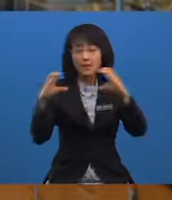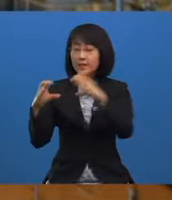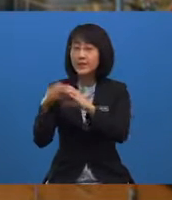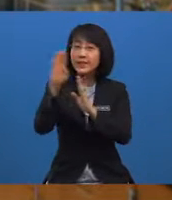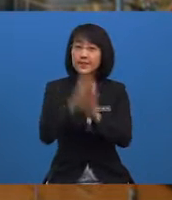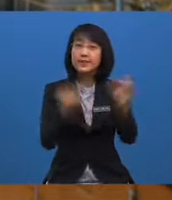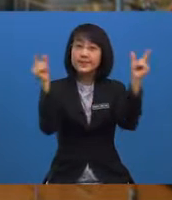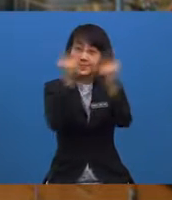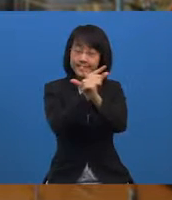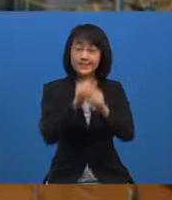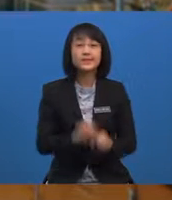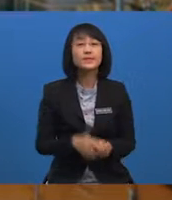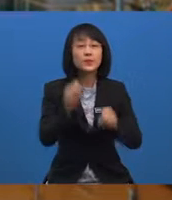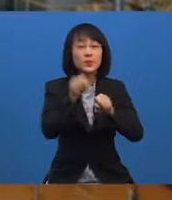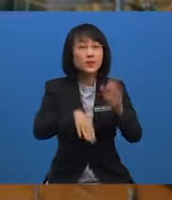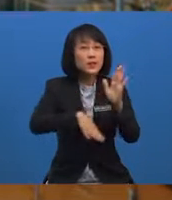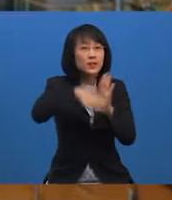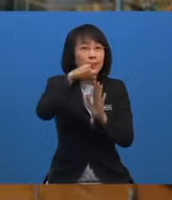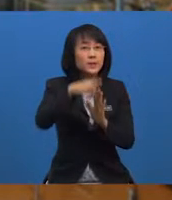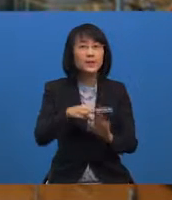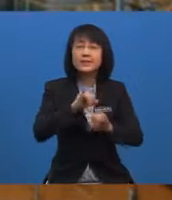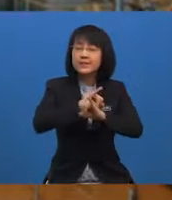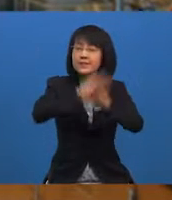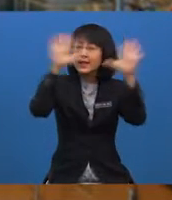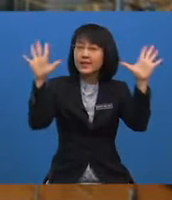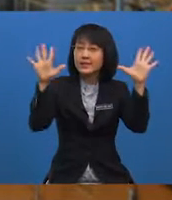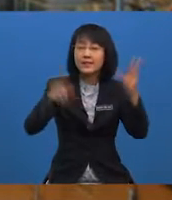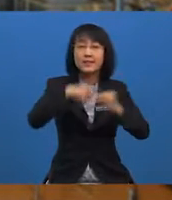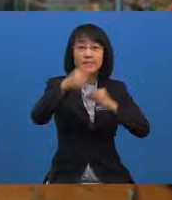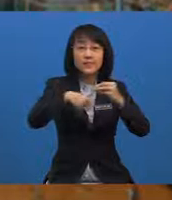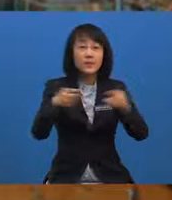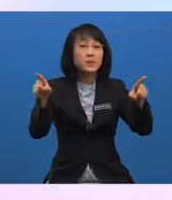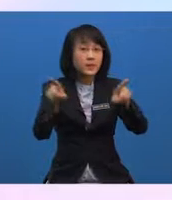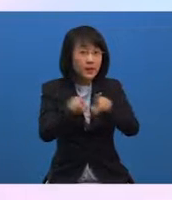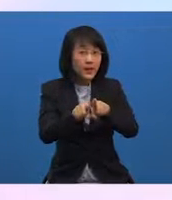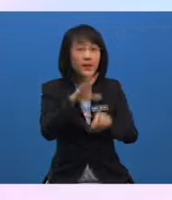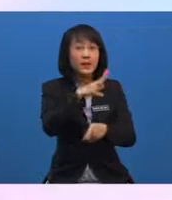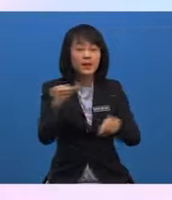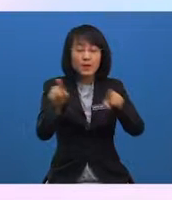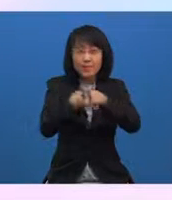jelas tentang persamaan dan perbezaan dua tumbuhan ini.